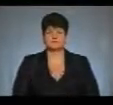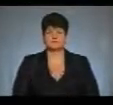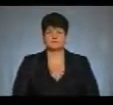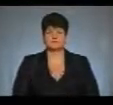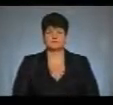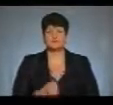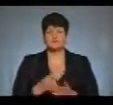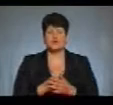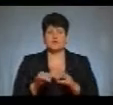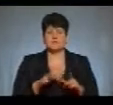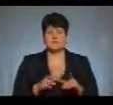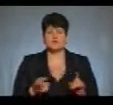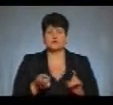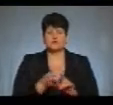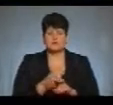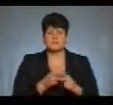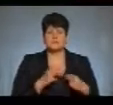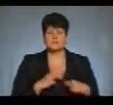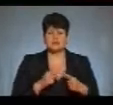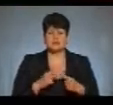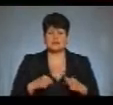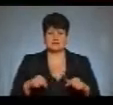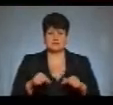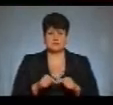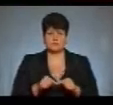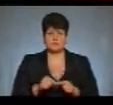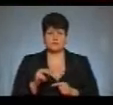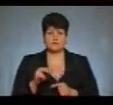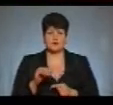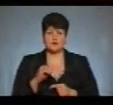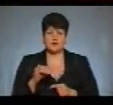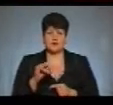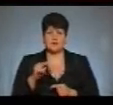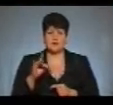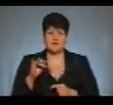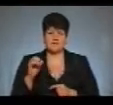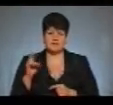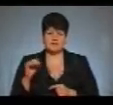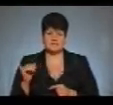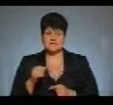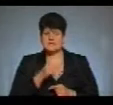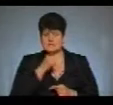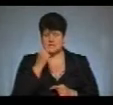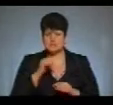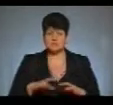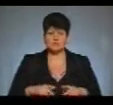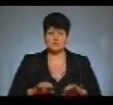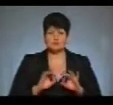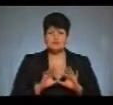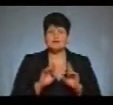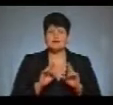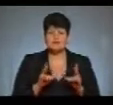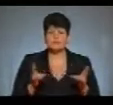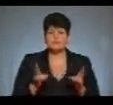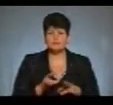До акції долучилися працівники відділу ювенальної превенції. Старший інспектор Микола Подлецький розповідає, як